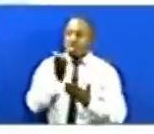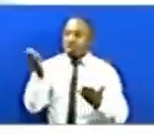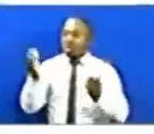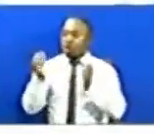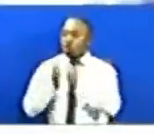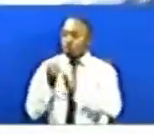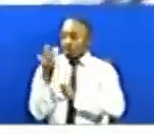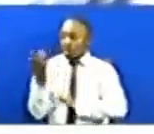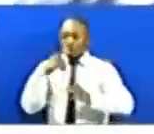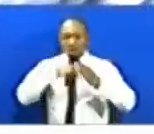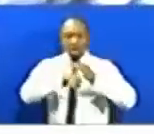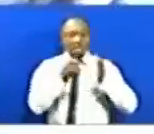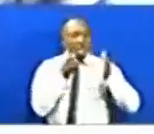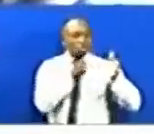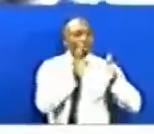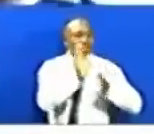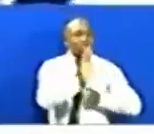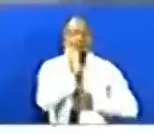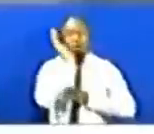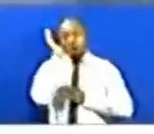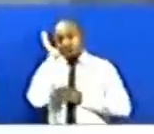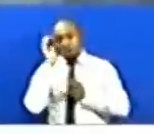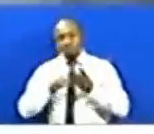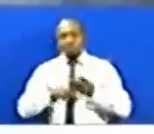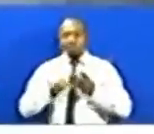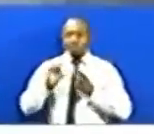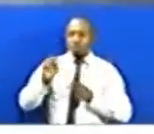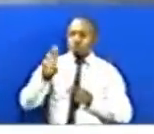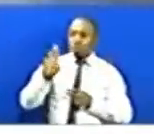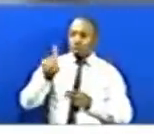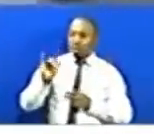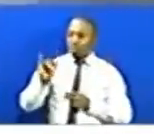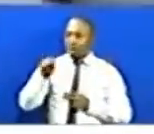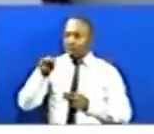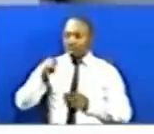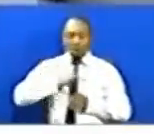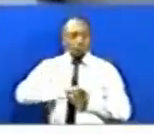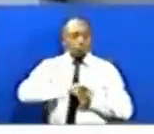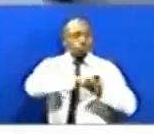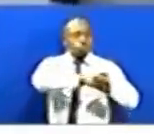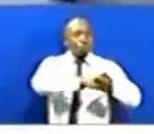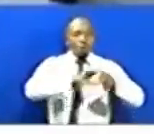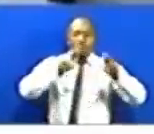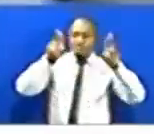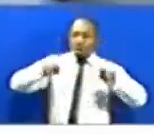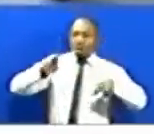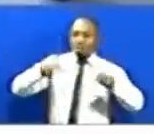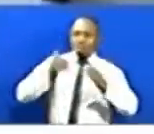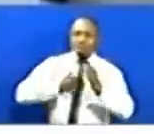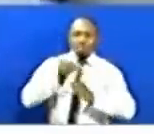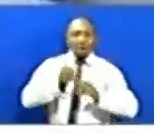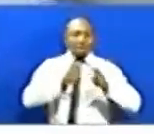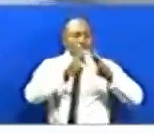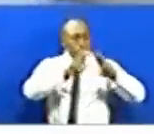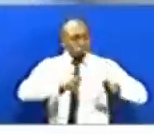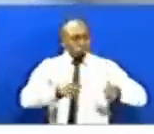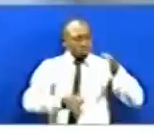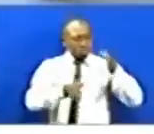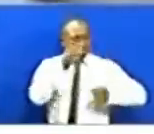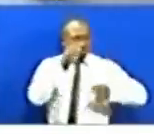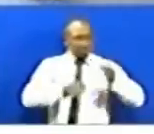nyingine 15 walizokamata ndani ya chumba cha kulala. Suleiman Nchambi anatarajiwa kufikishwa mahakamani mara